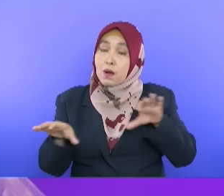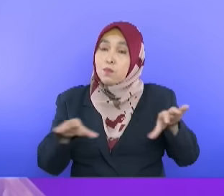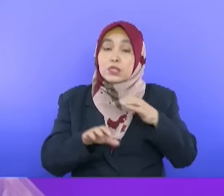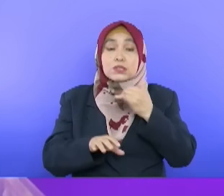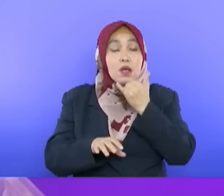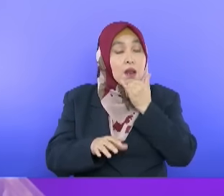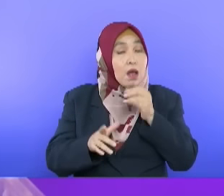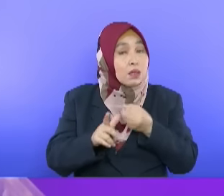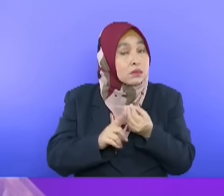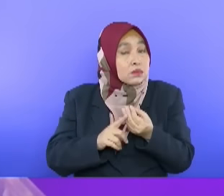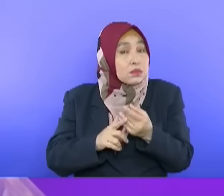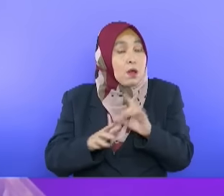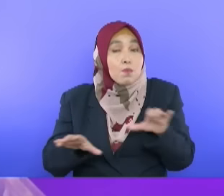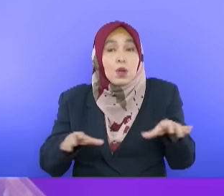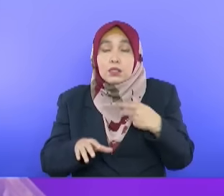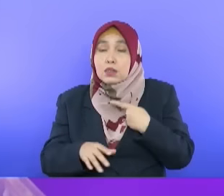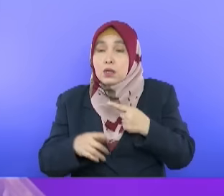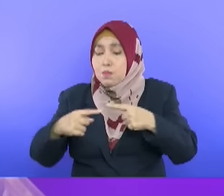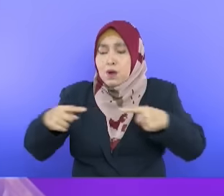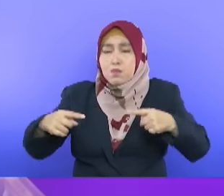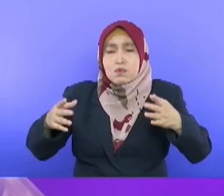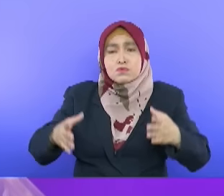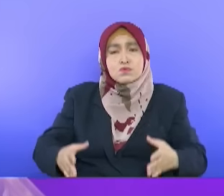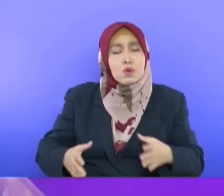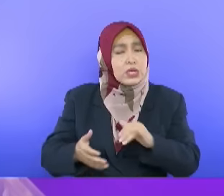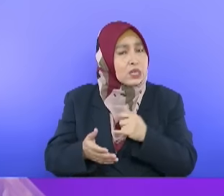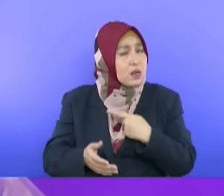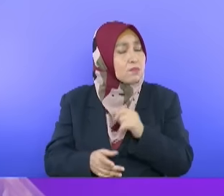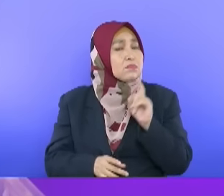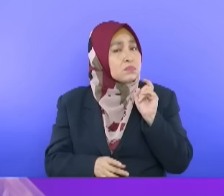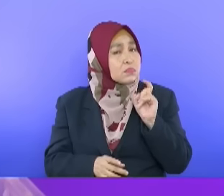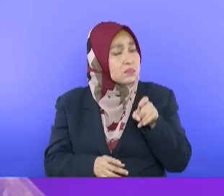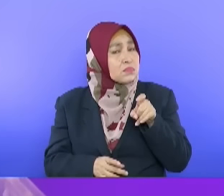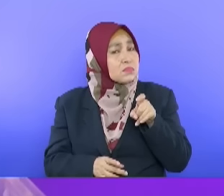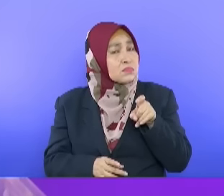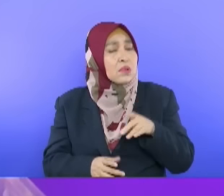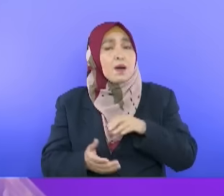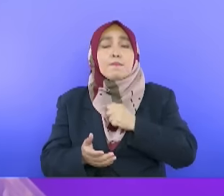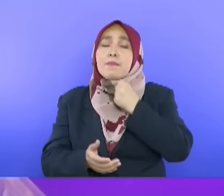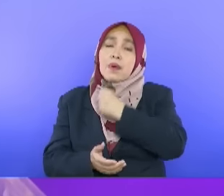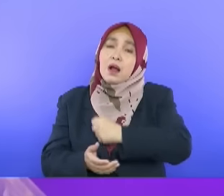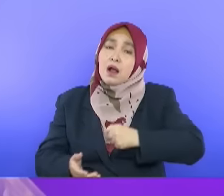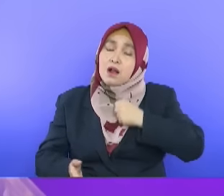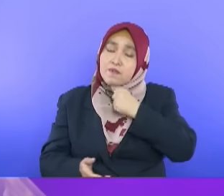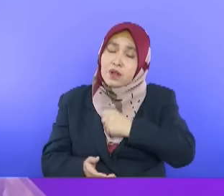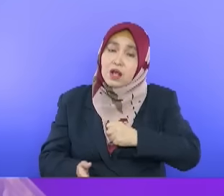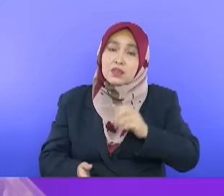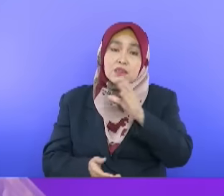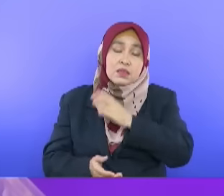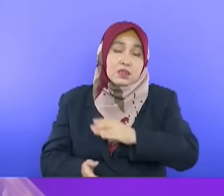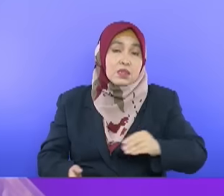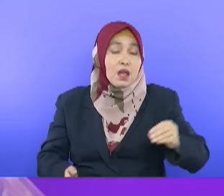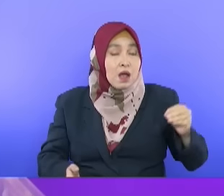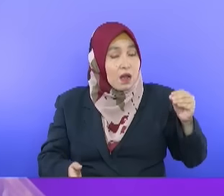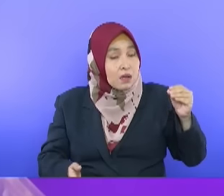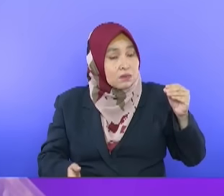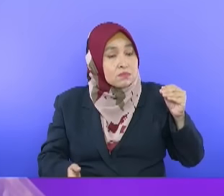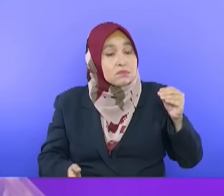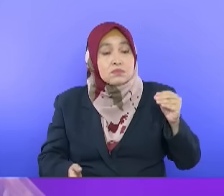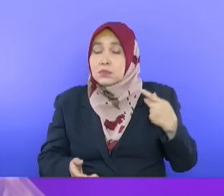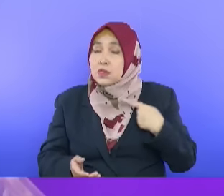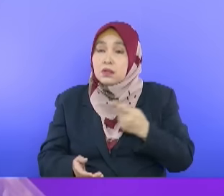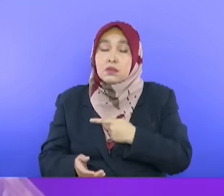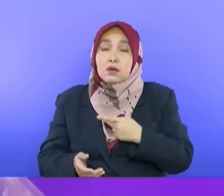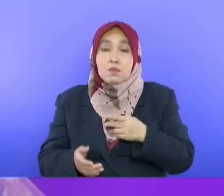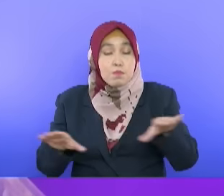sila ke menyebabkan kita bermusuh ke kita karena memaafkan dan password ini sofa macam